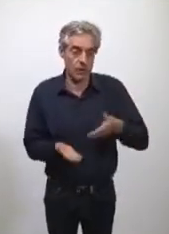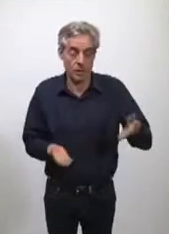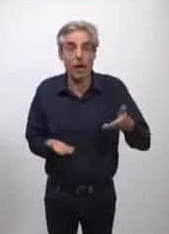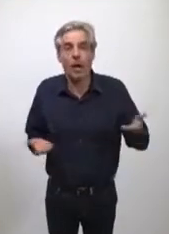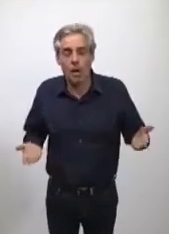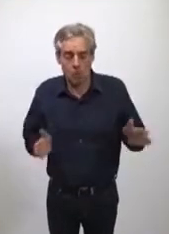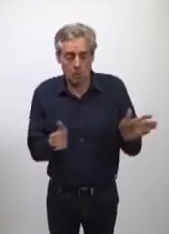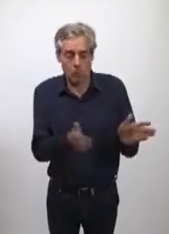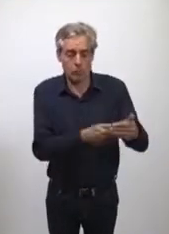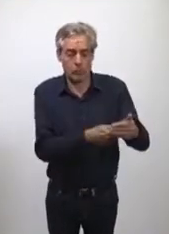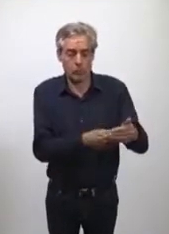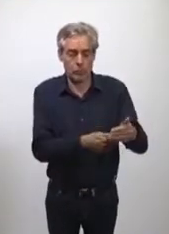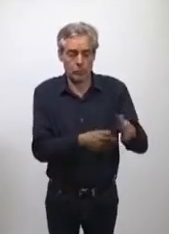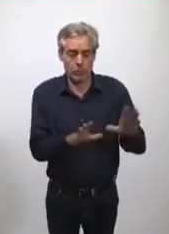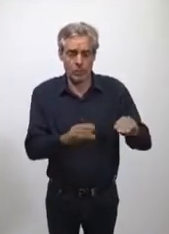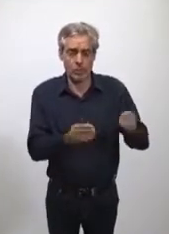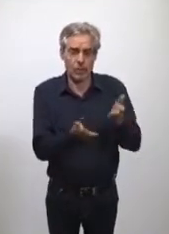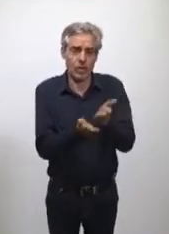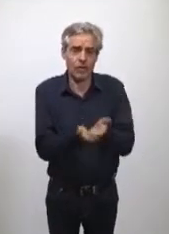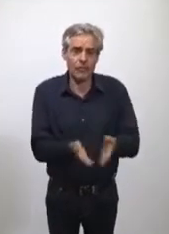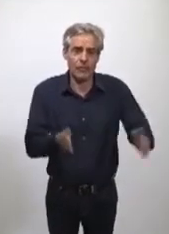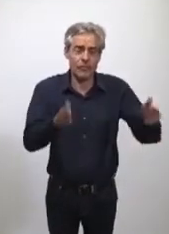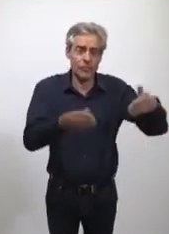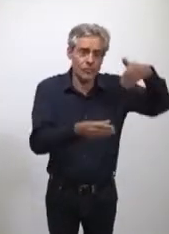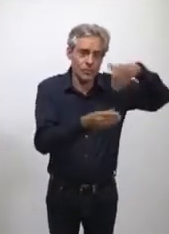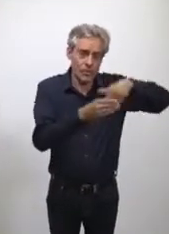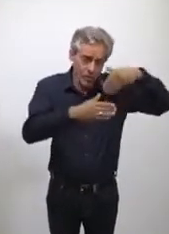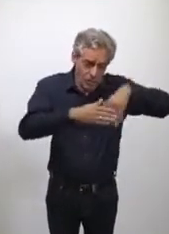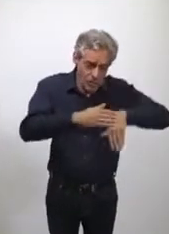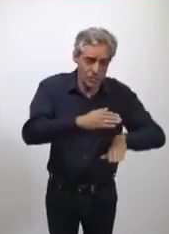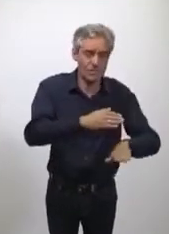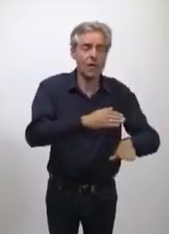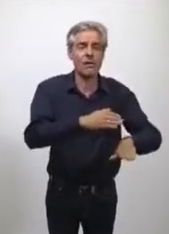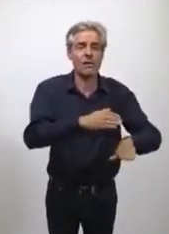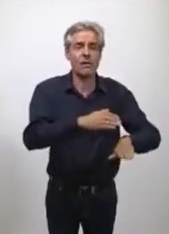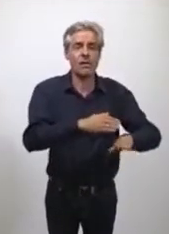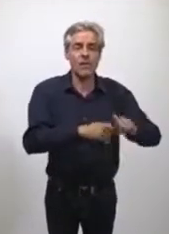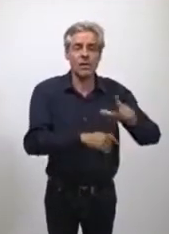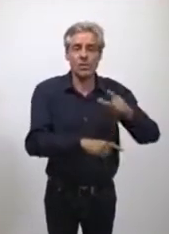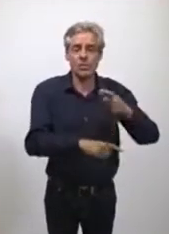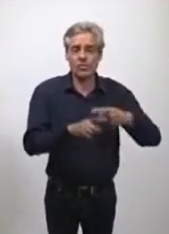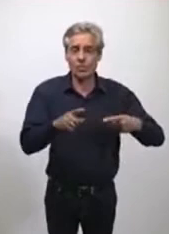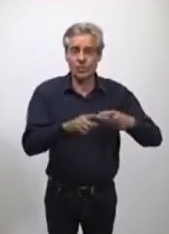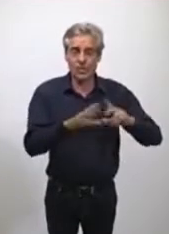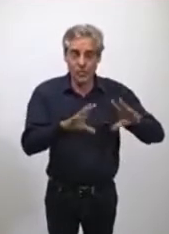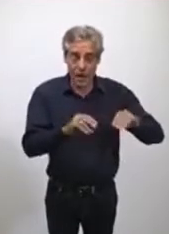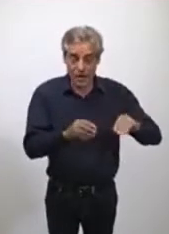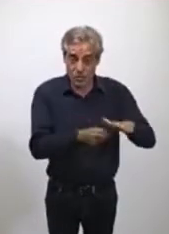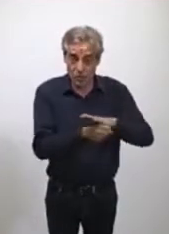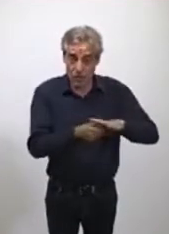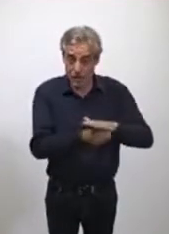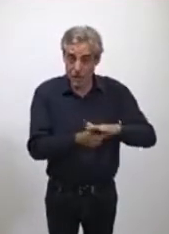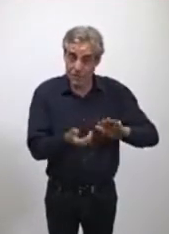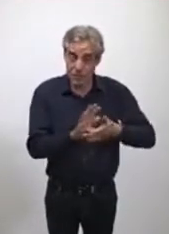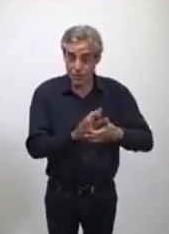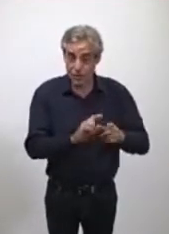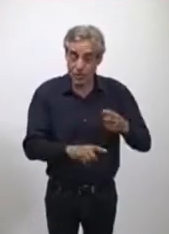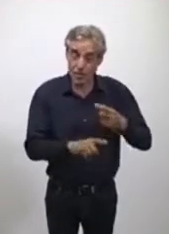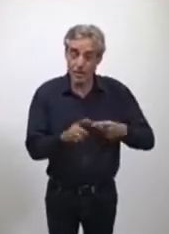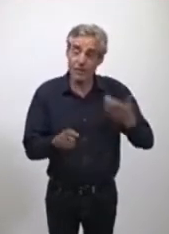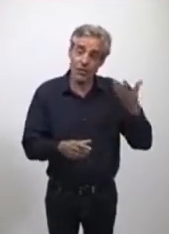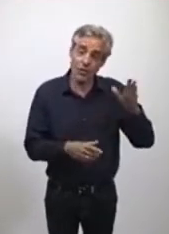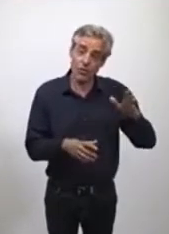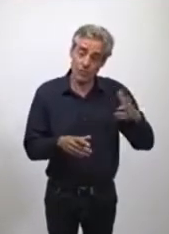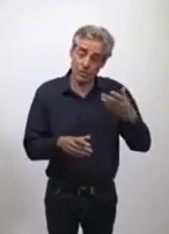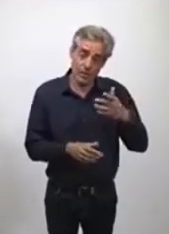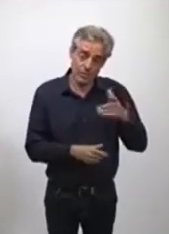quand même un emplacement en fosse, dans un sous-sol, qui est un demi-emplacement, c'est même pas la totalité du sous-sol. Il y avait des opérateurs